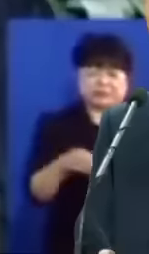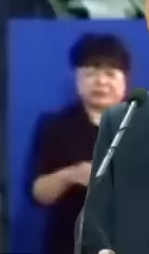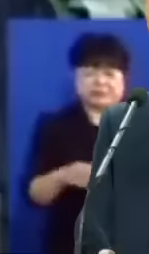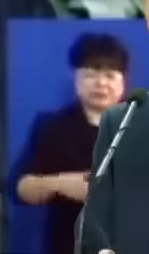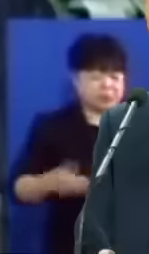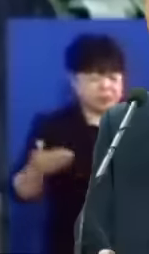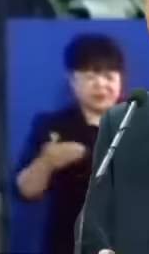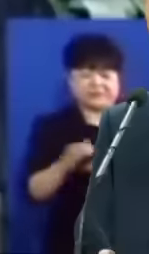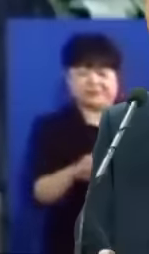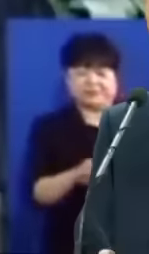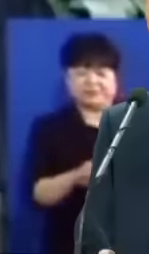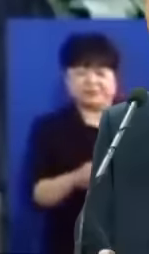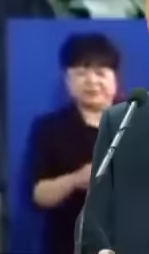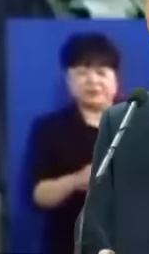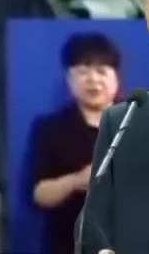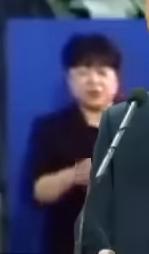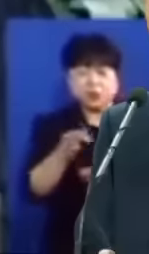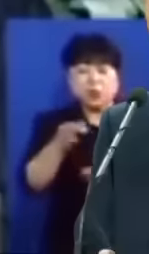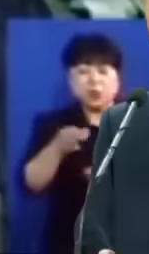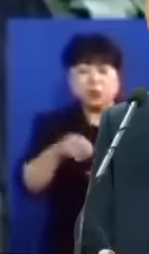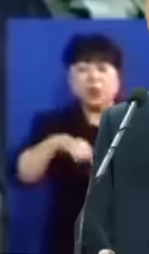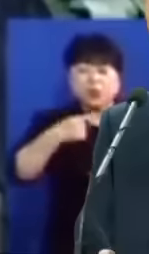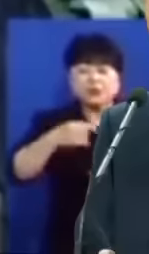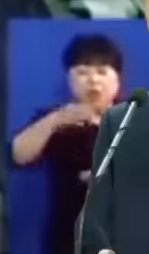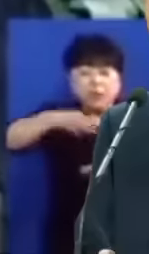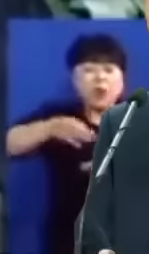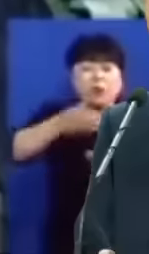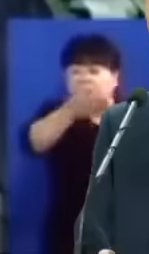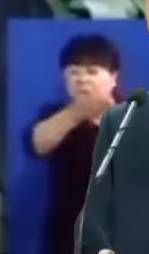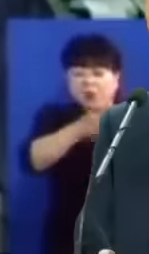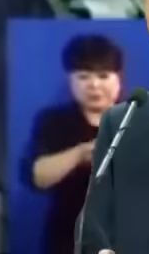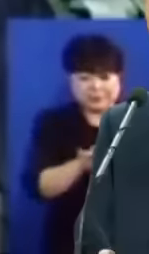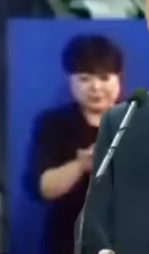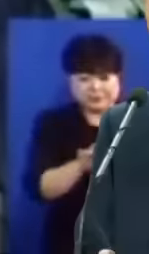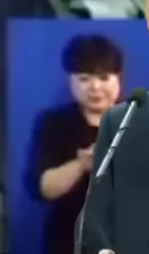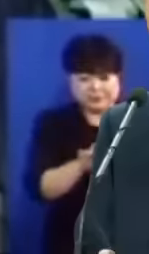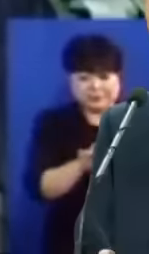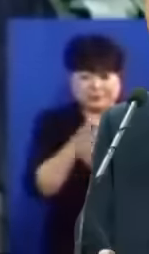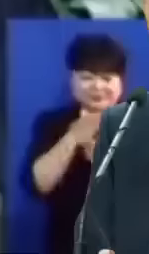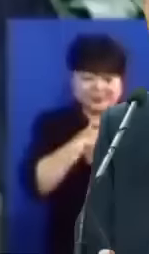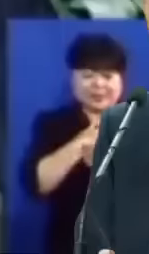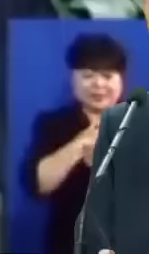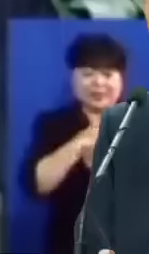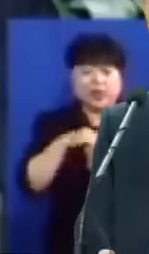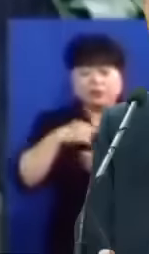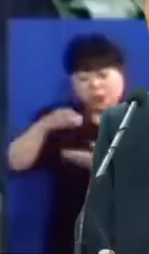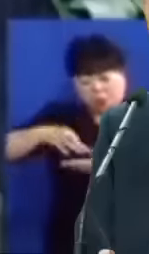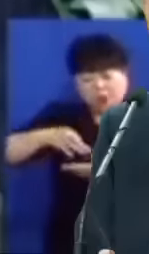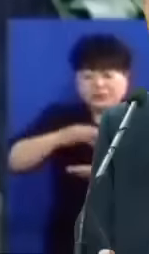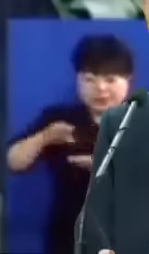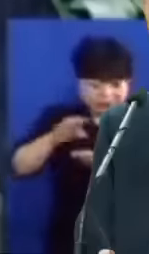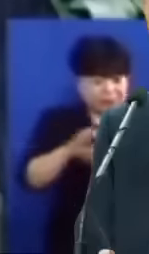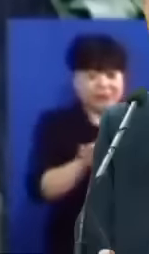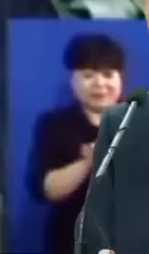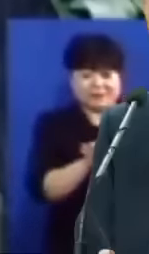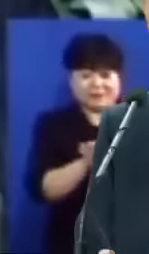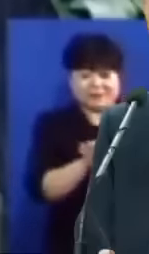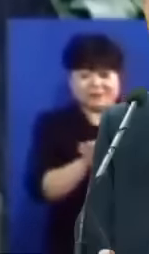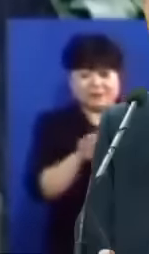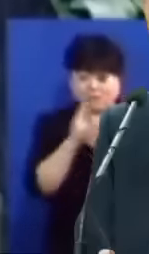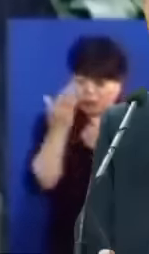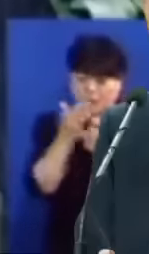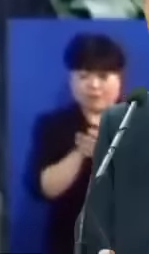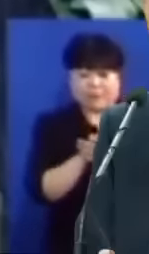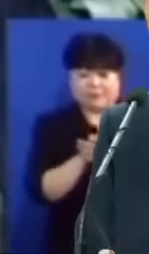너 필요한 돈은 네가 벌어서 써라, 나는 내가 벌어서 쓰마, 그렇게